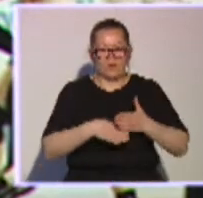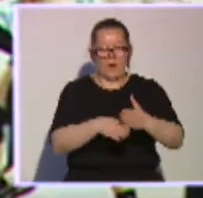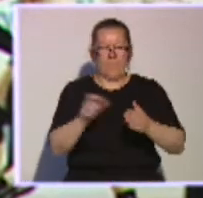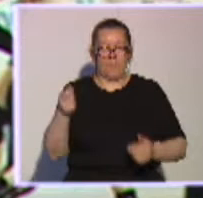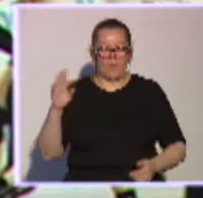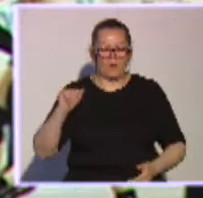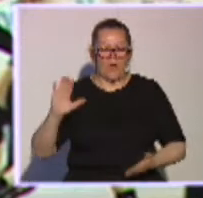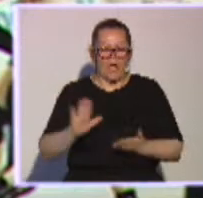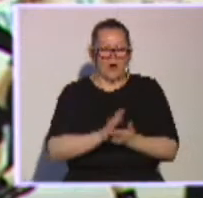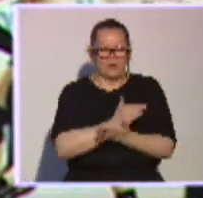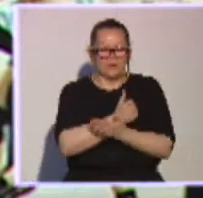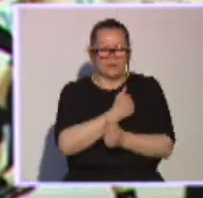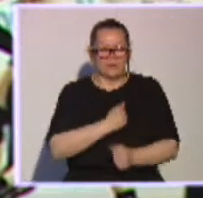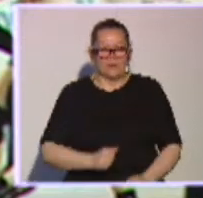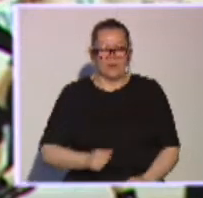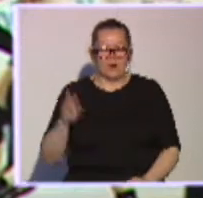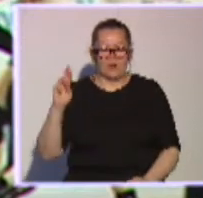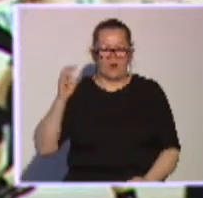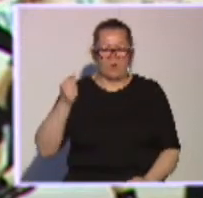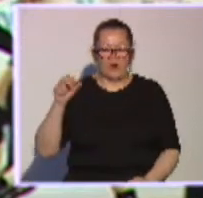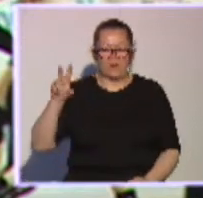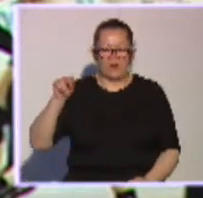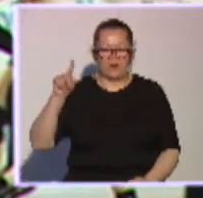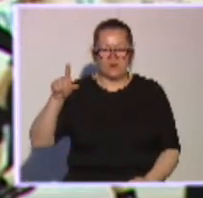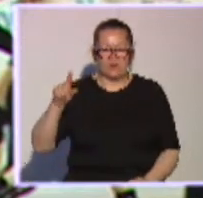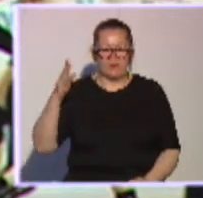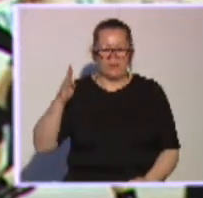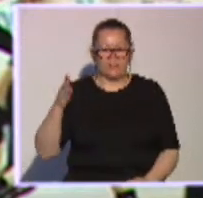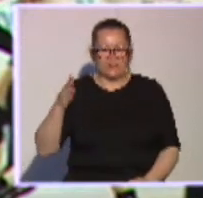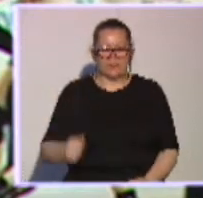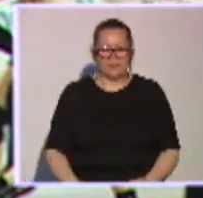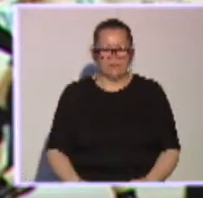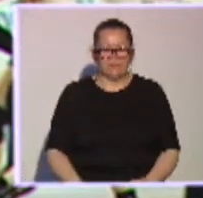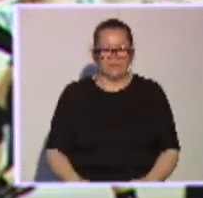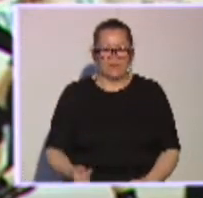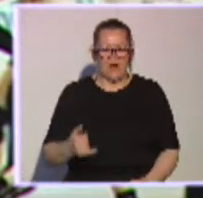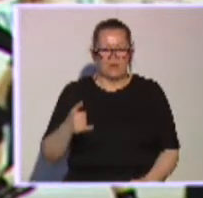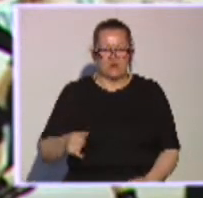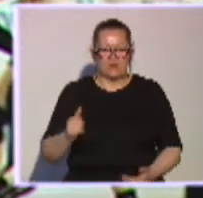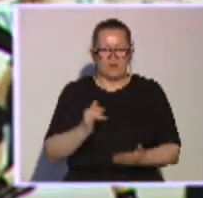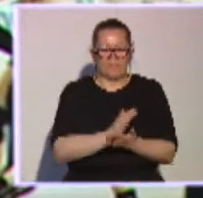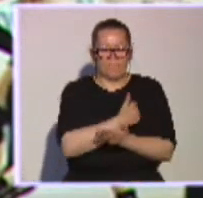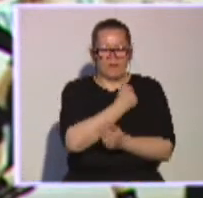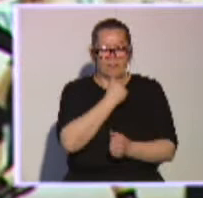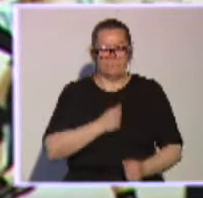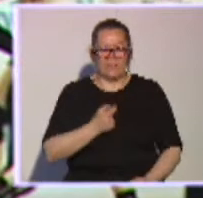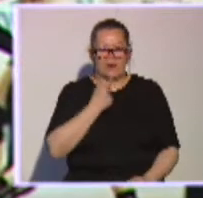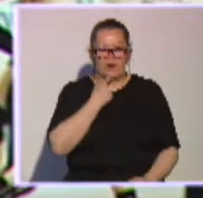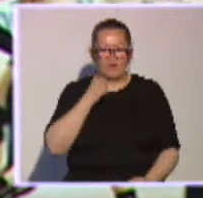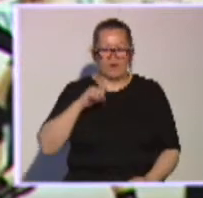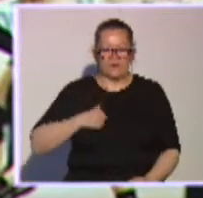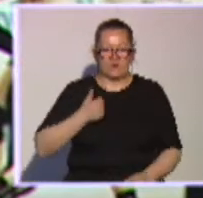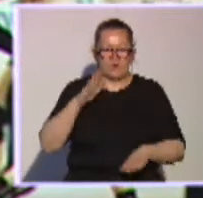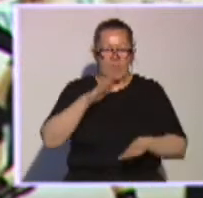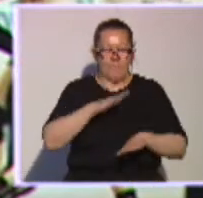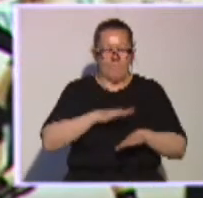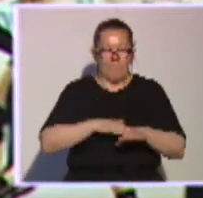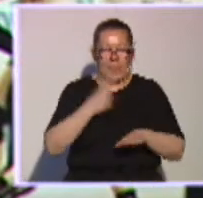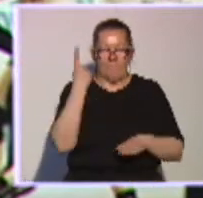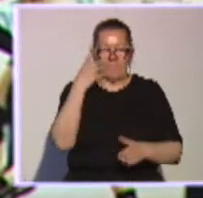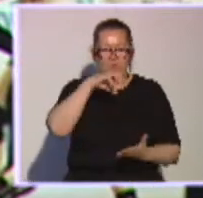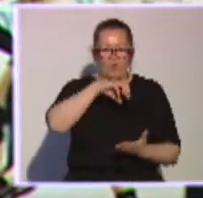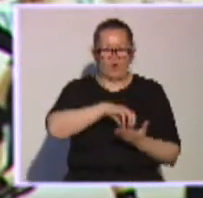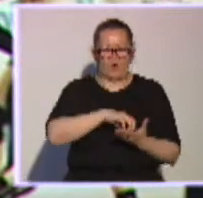câștigat la scor întâlnirea cu CSM Roman 37-15. În urma acestei victorii și a scorului, craiovencile s-au instalat pe primul